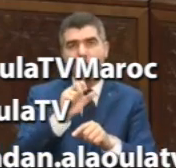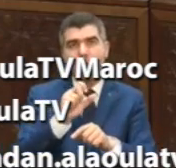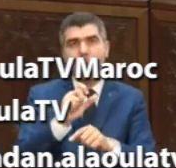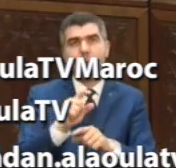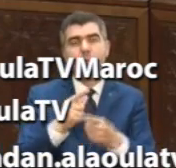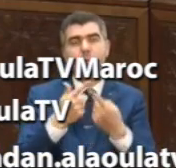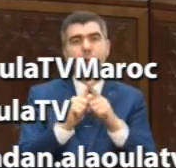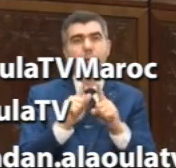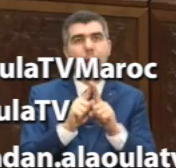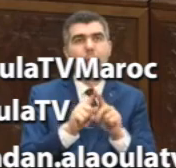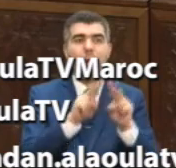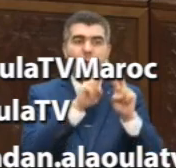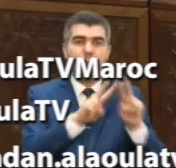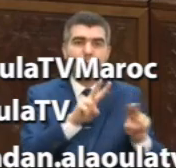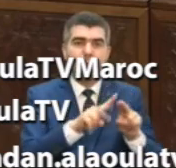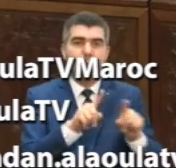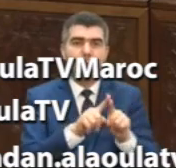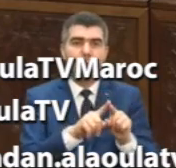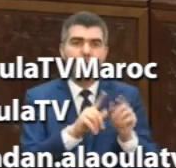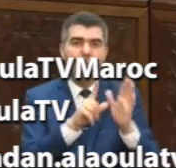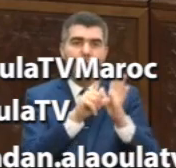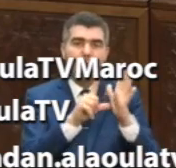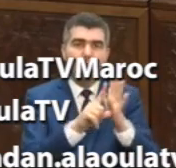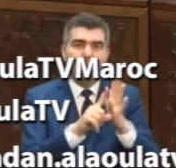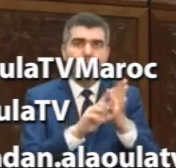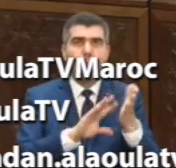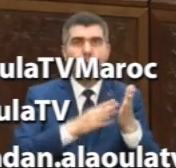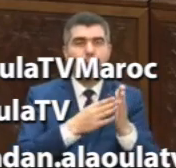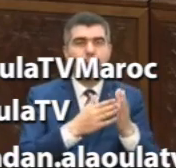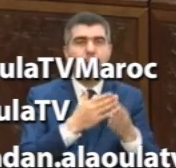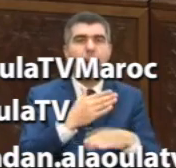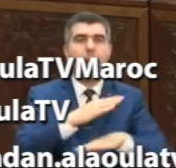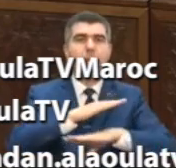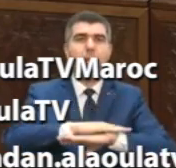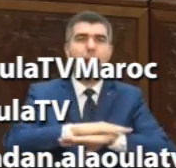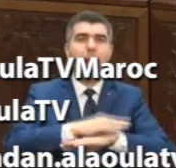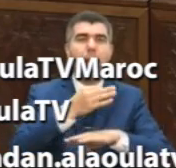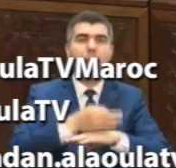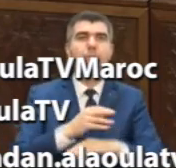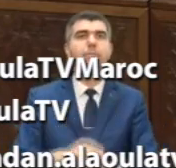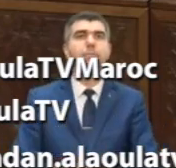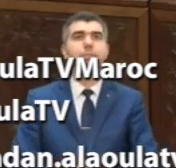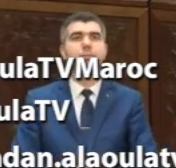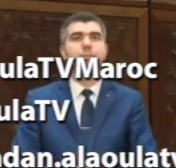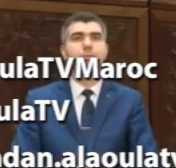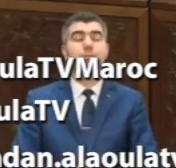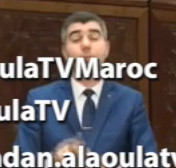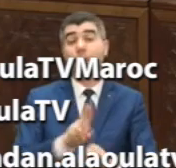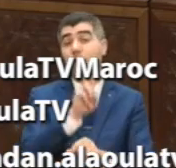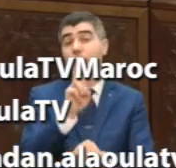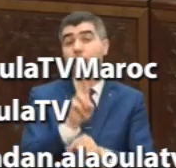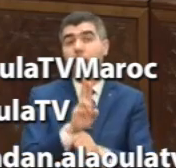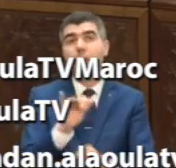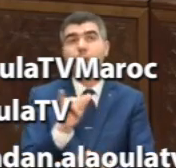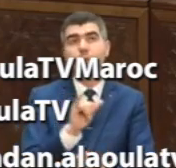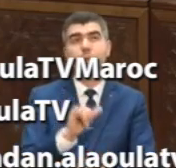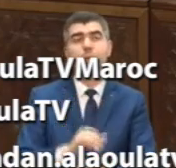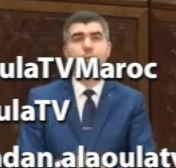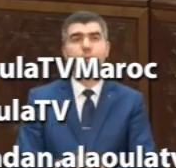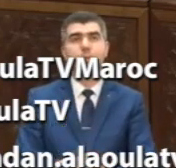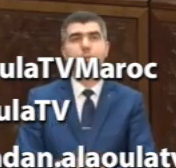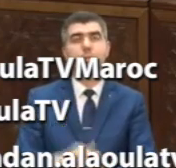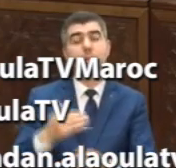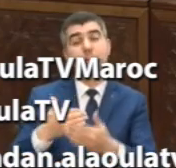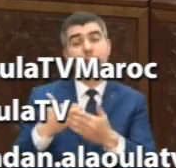ديال المراقبه ديال ضفاتر التحملات وديال حتى المرجعيه القانونيه. لكن السؤال يمضي الى